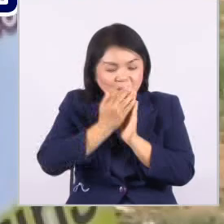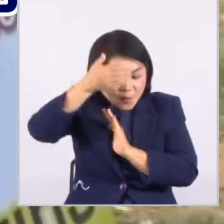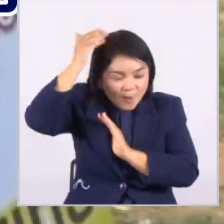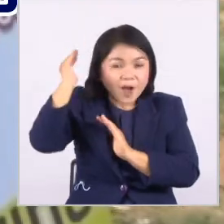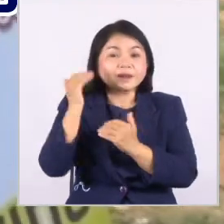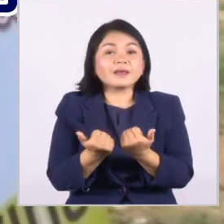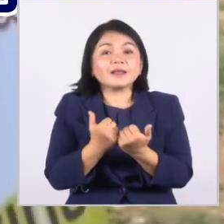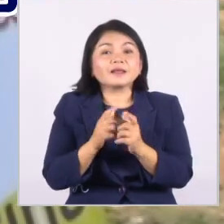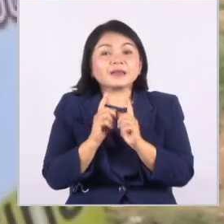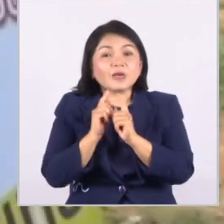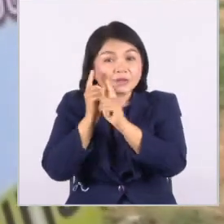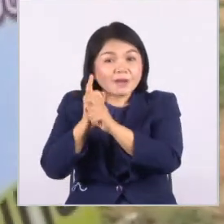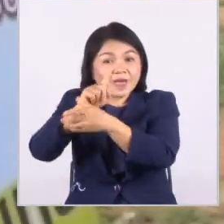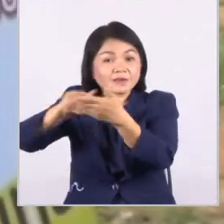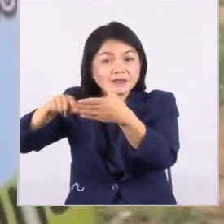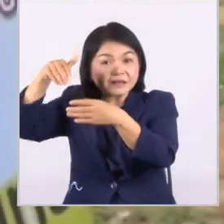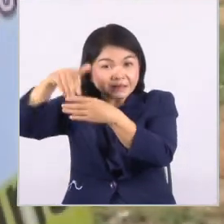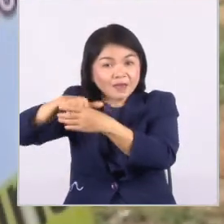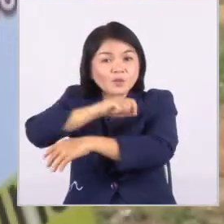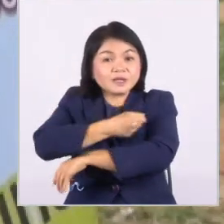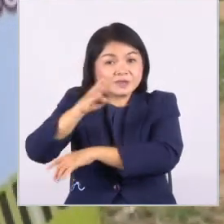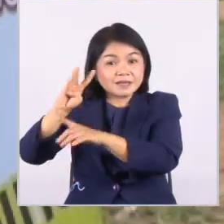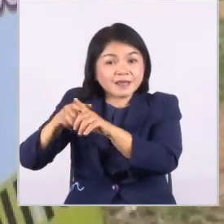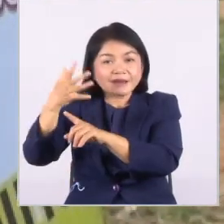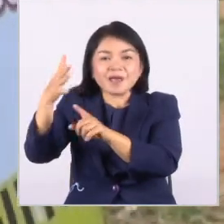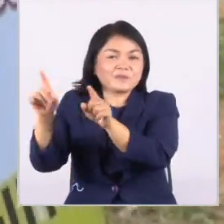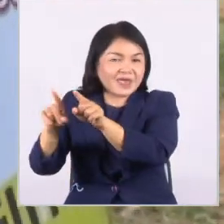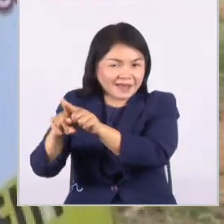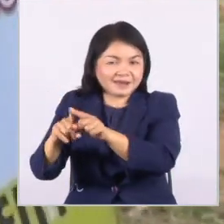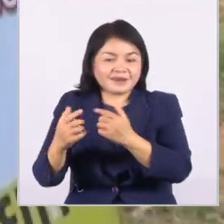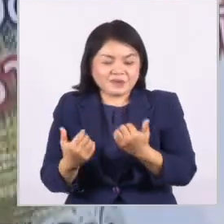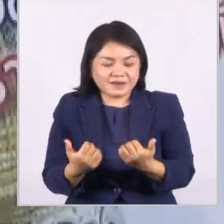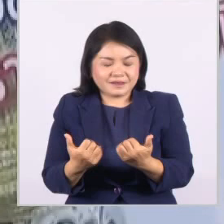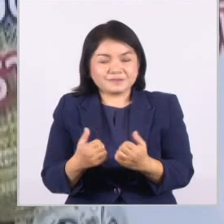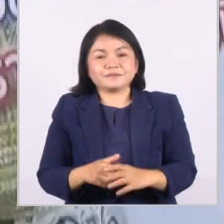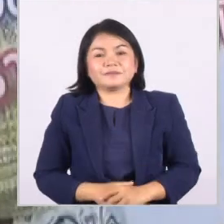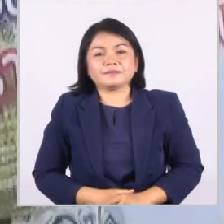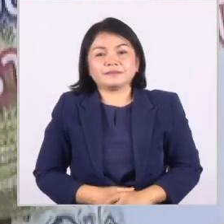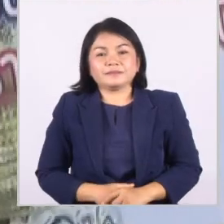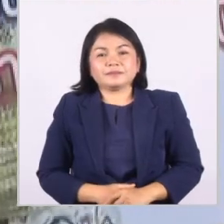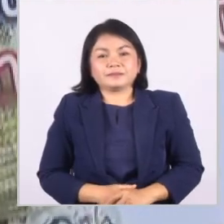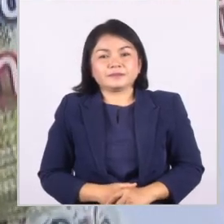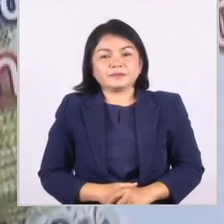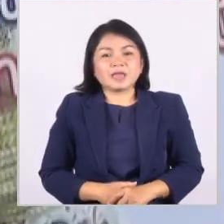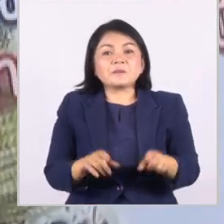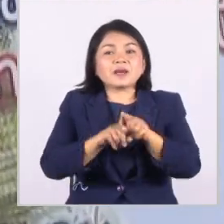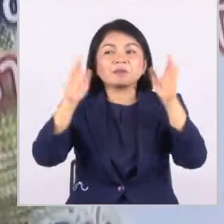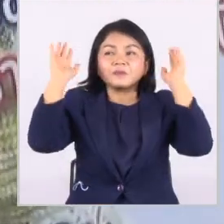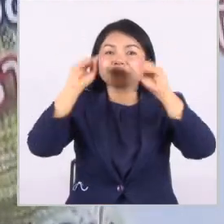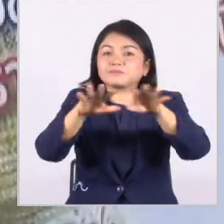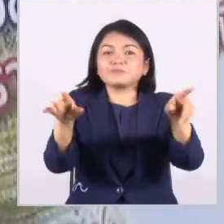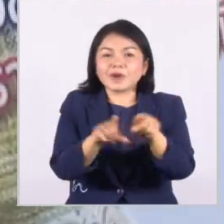ออกไปใช้สิทธิ์ใช้เสียงเลือกตั้งนะครับในวันที่14พฤษภาคมนะครับผม โปรโมทก็เหมือนกับหาเสียงเหมือนกันนะ